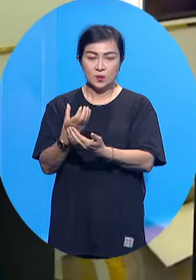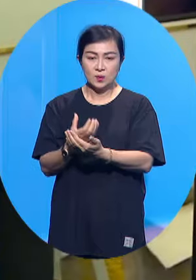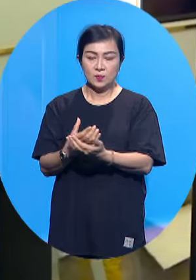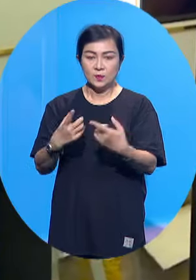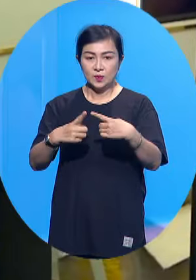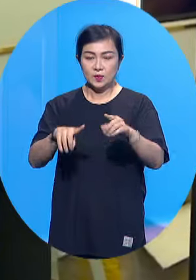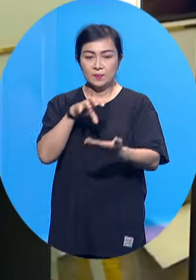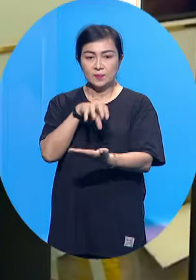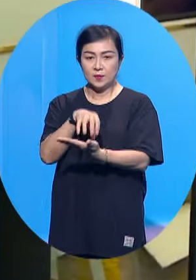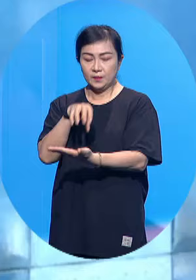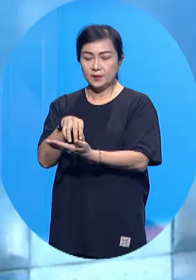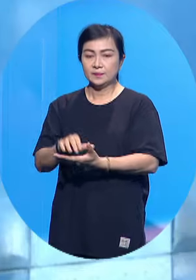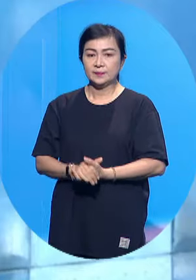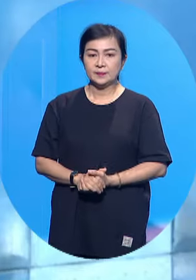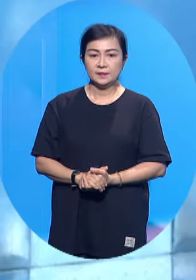các lĩnh vực.